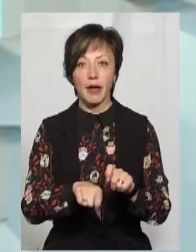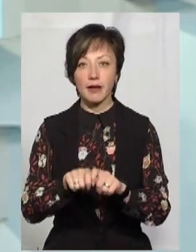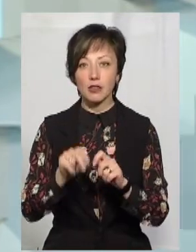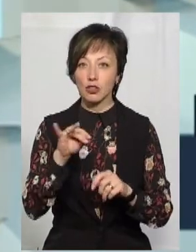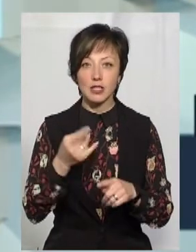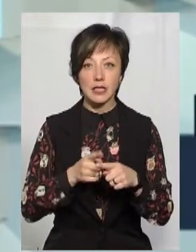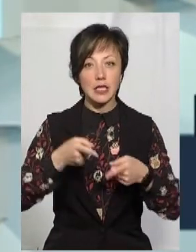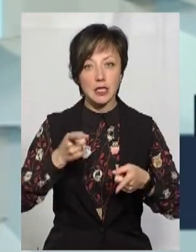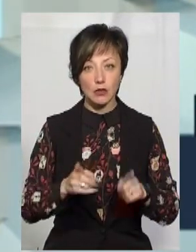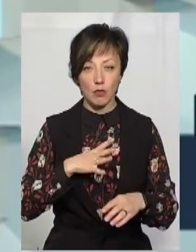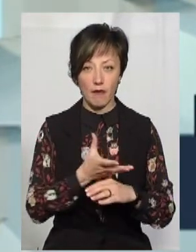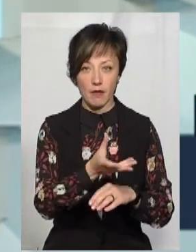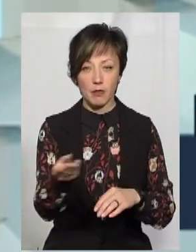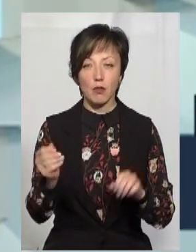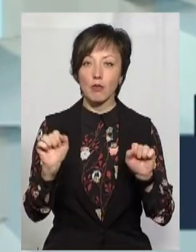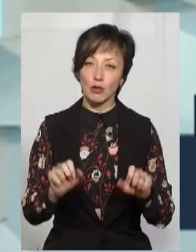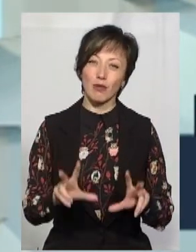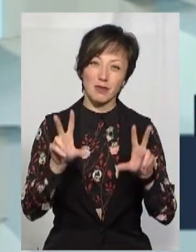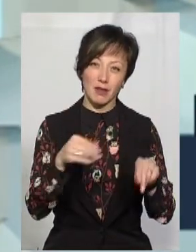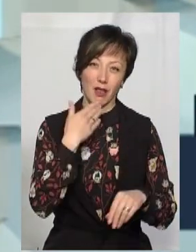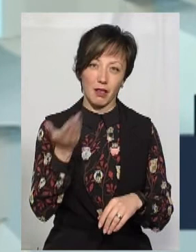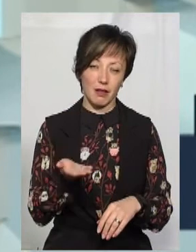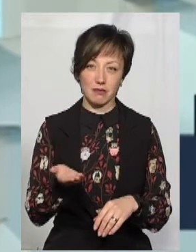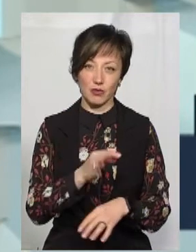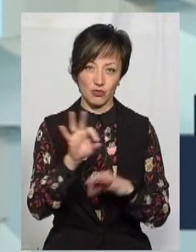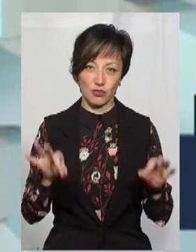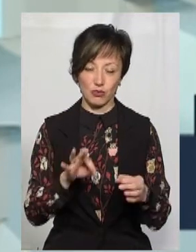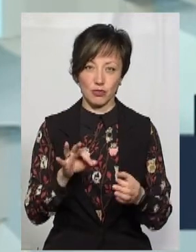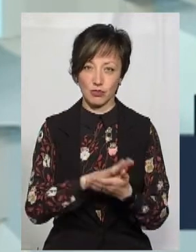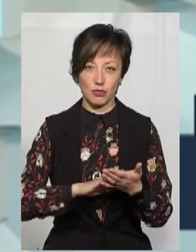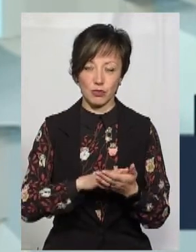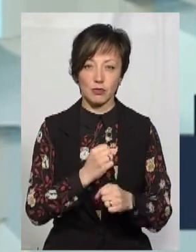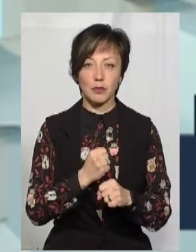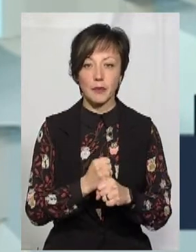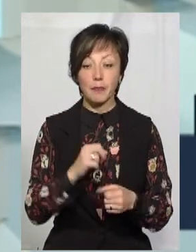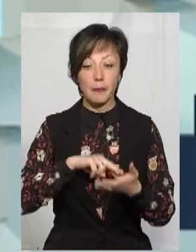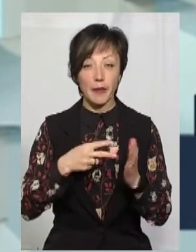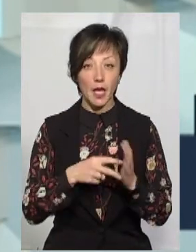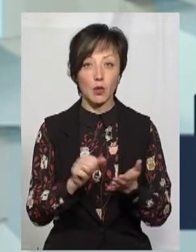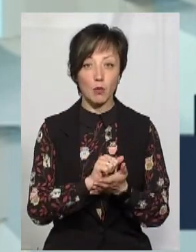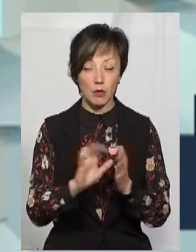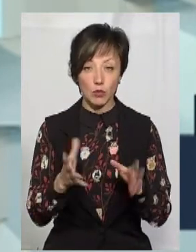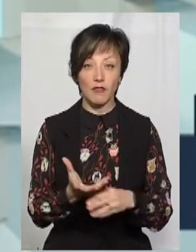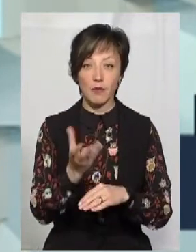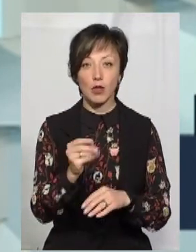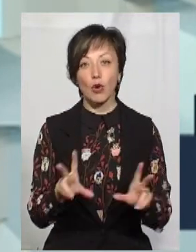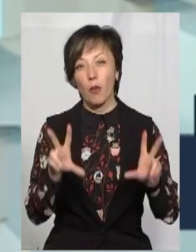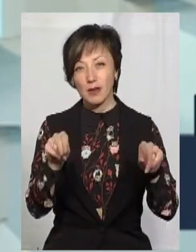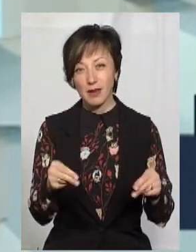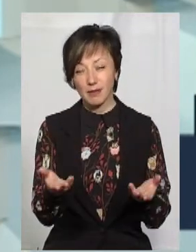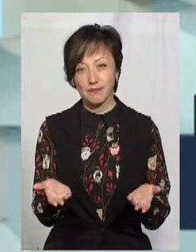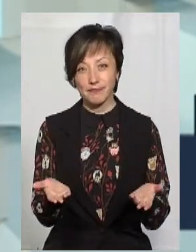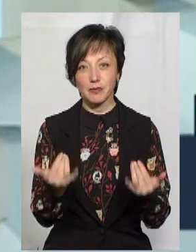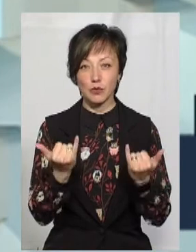чи ця надбавка дійсно була виплачена. Тому що можна обіцяти, а потім не робити. Те, що передбачено нормативними документами, воно буде виплачено. Те, що